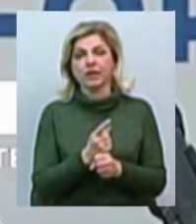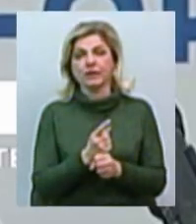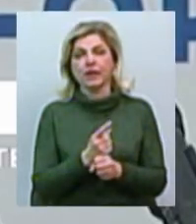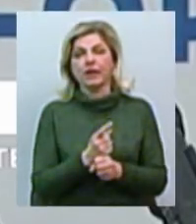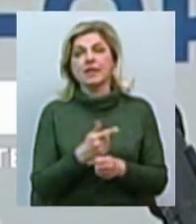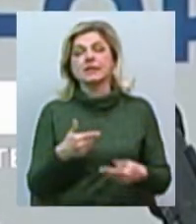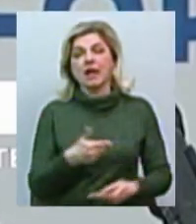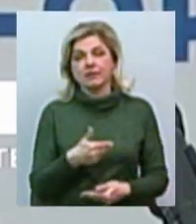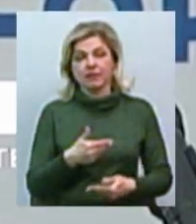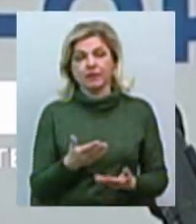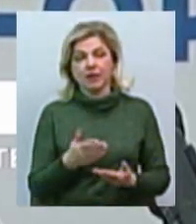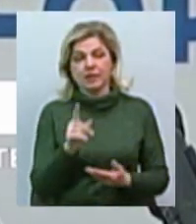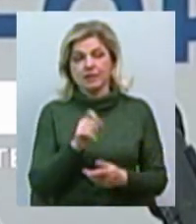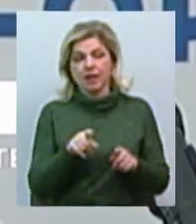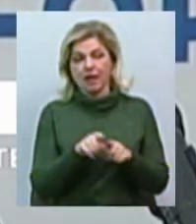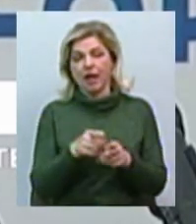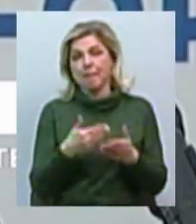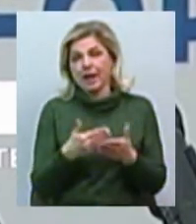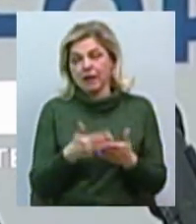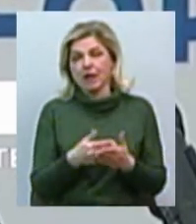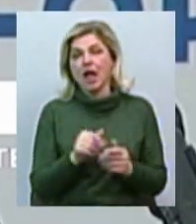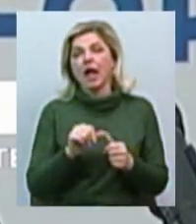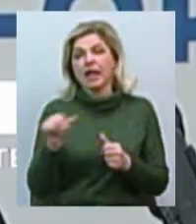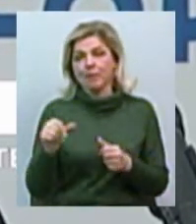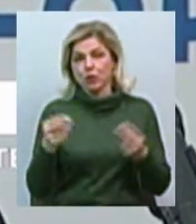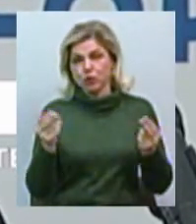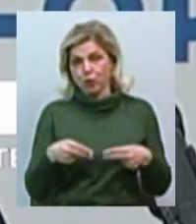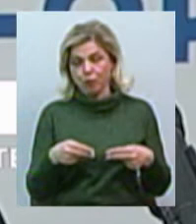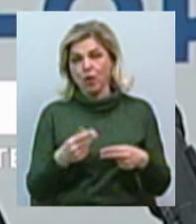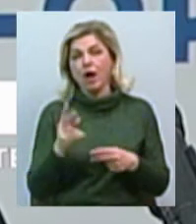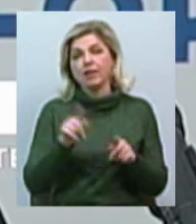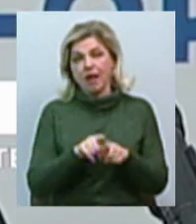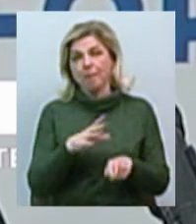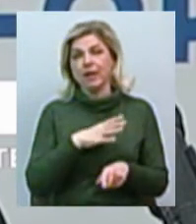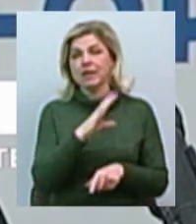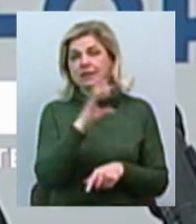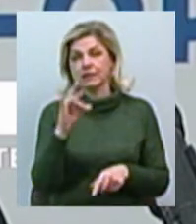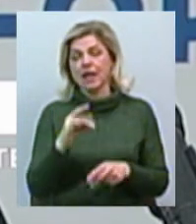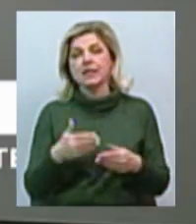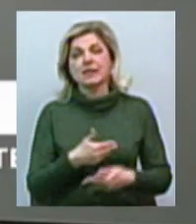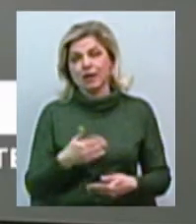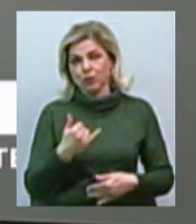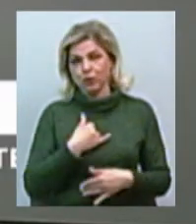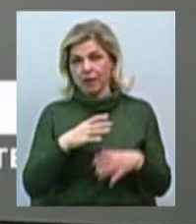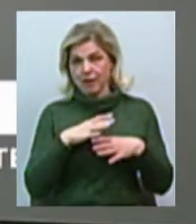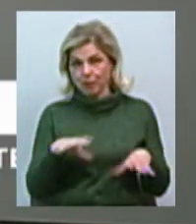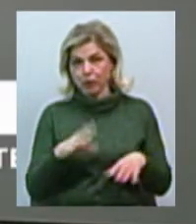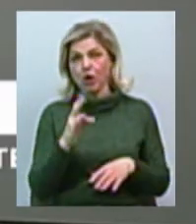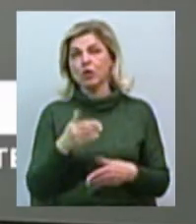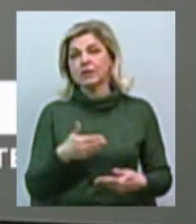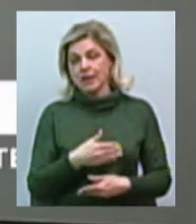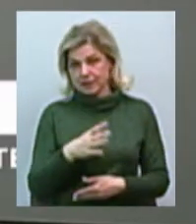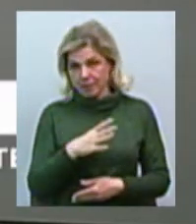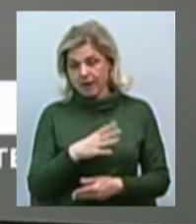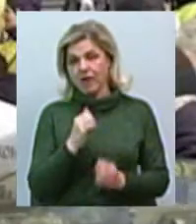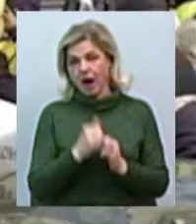секс, перепрошую за такий приклад, крім шлюбу. Так було в Радянському Союзі. Секса у нас не було. Але секс був в